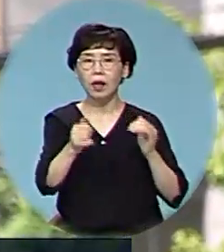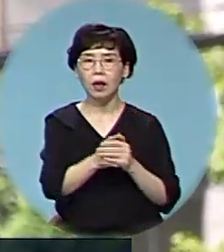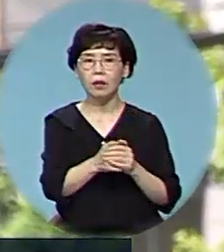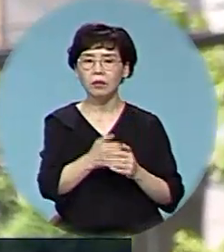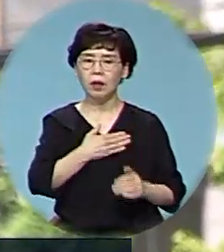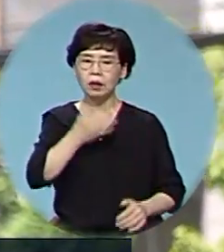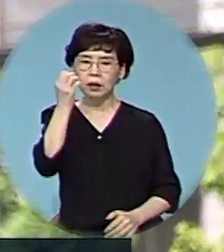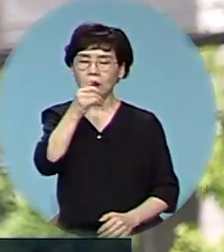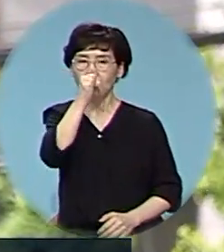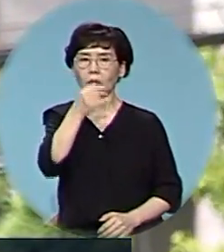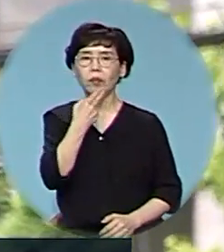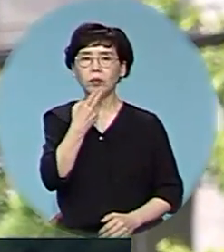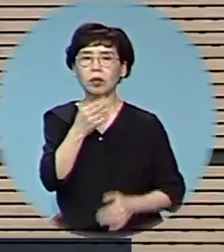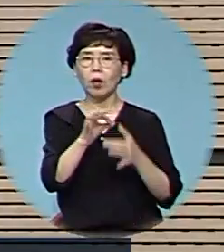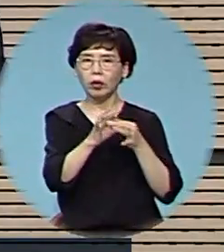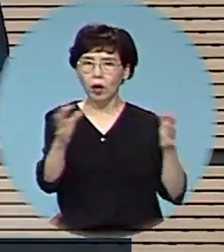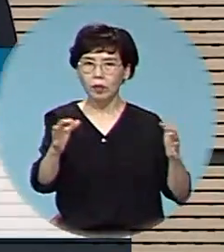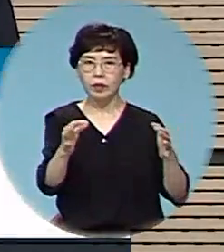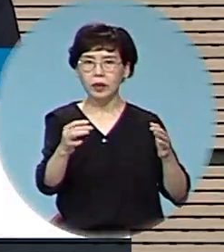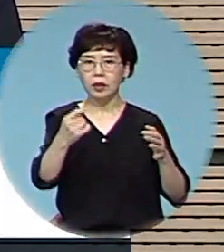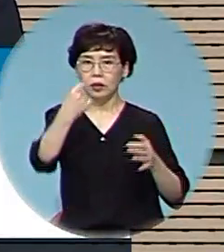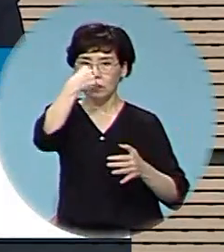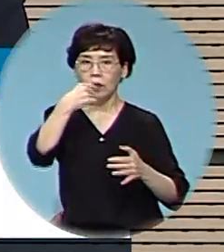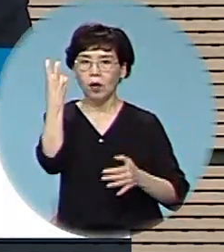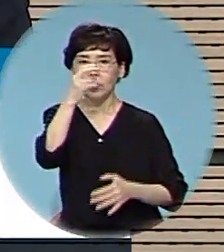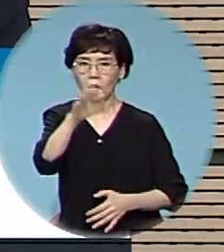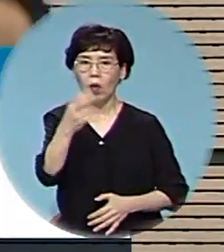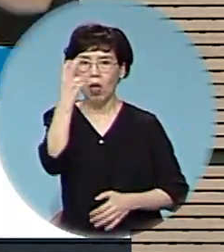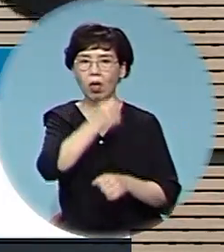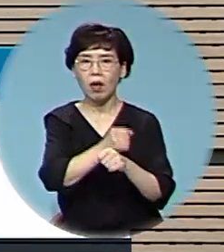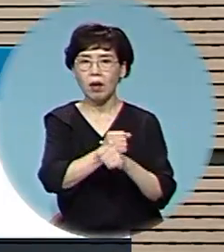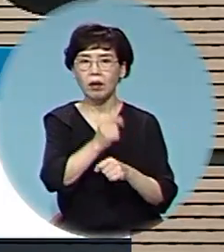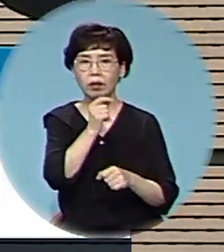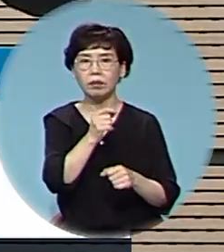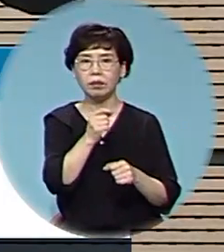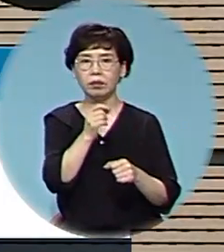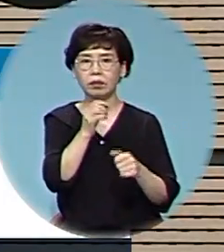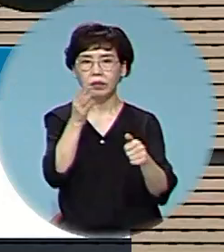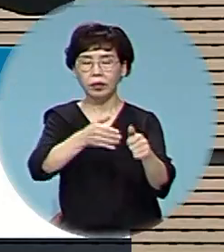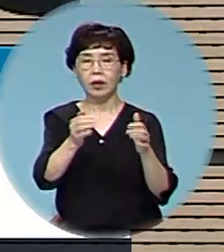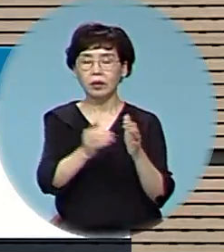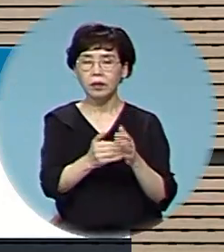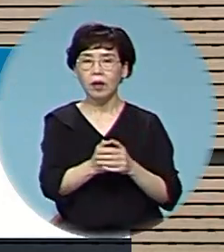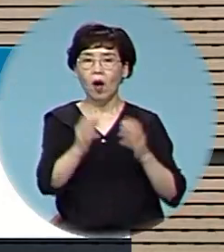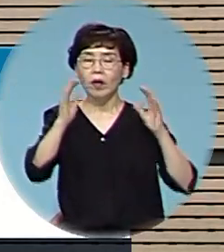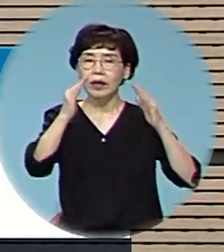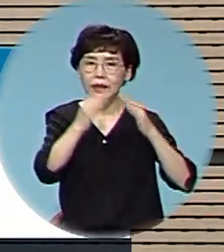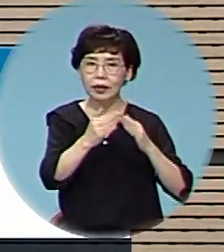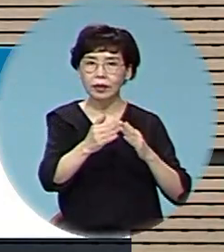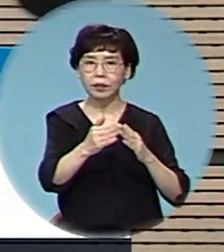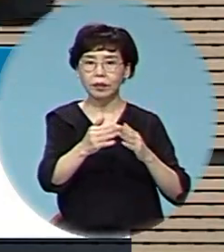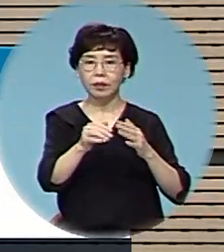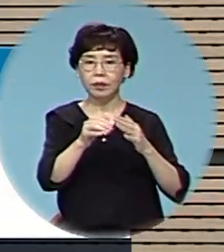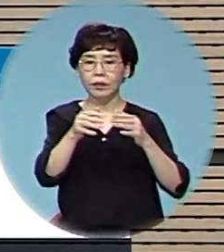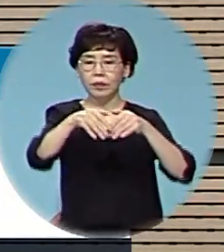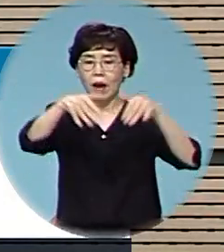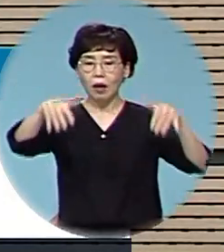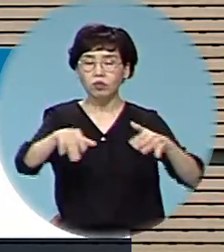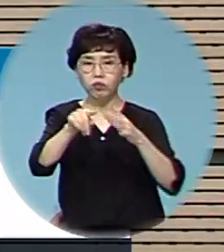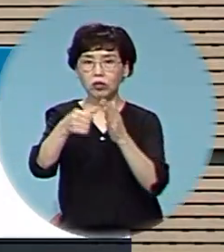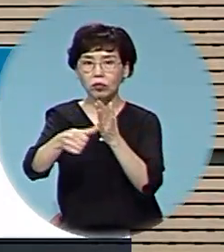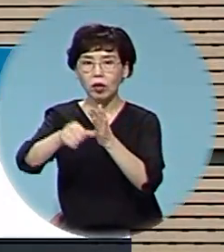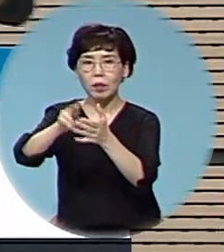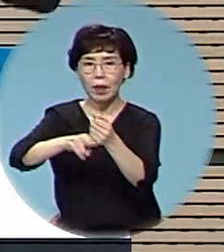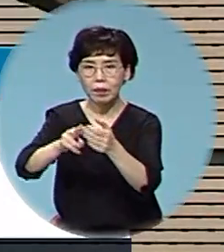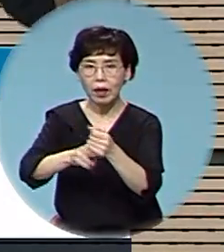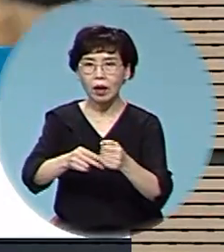문의하라고 당부했습니다. 감염세가 어린이집, 방문 판매업체, 대형시장 상가 등으로 확산되고